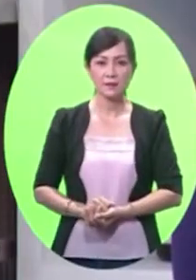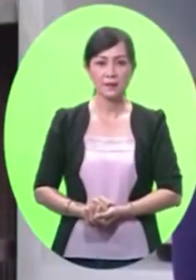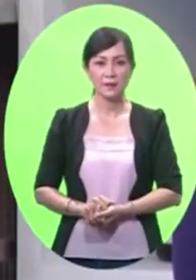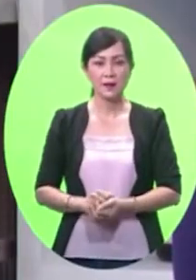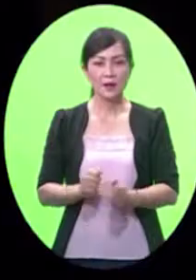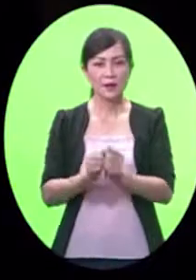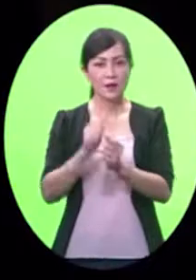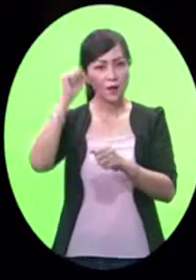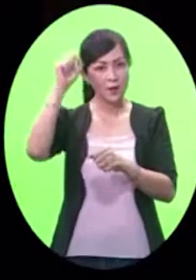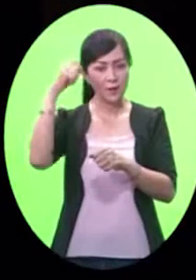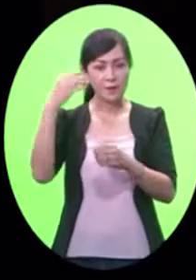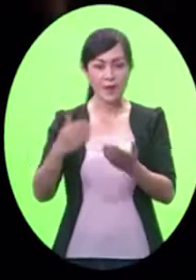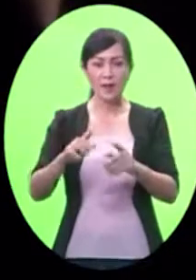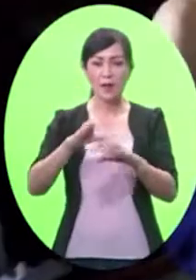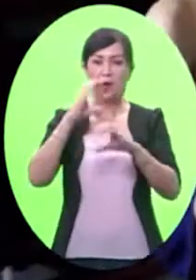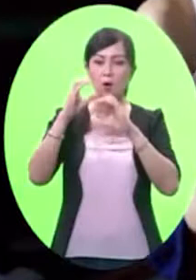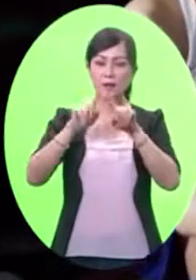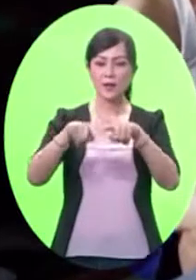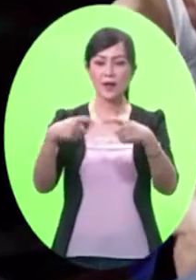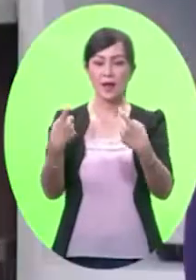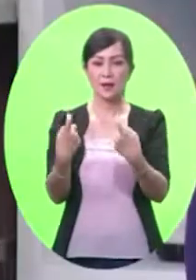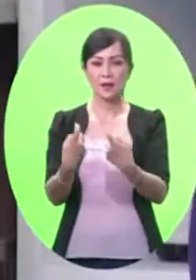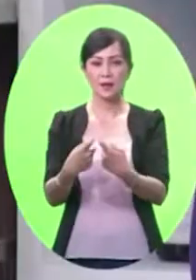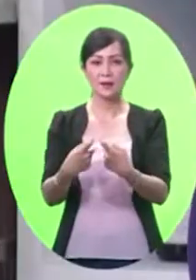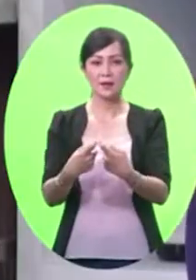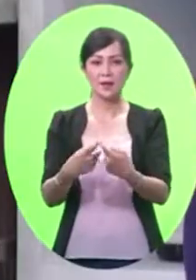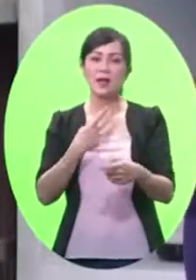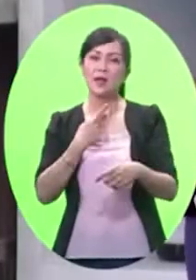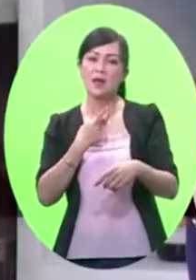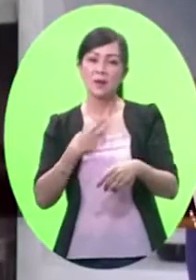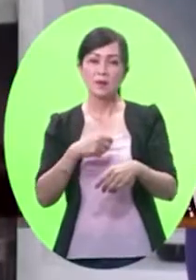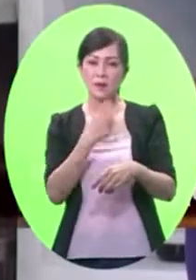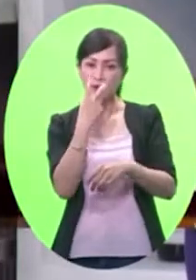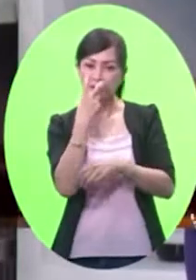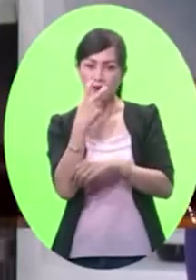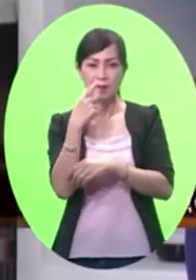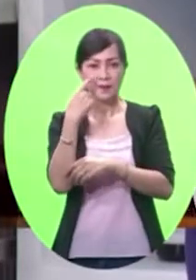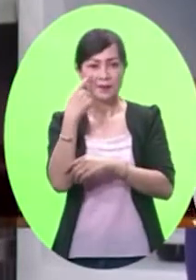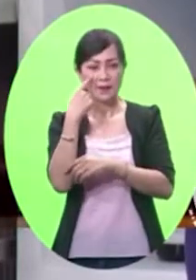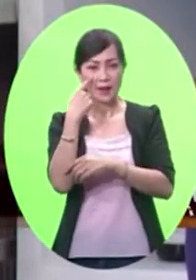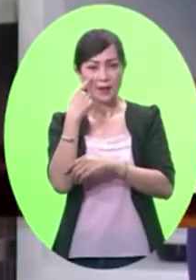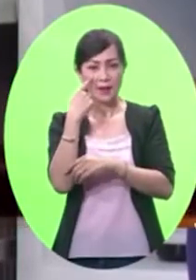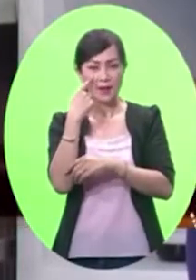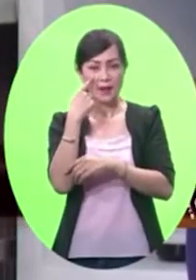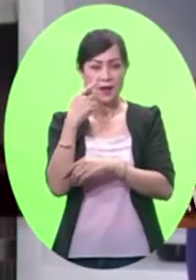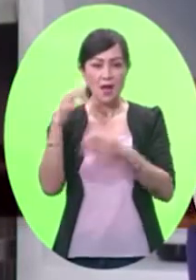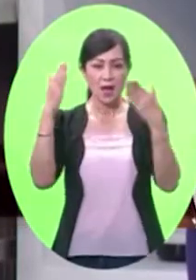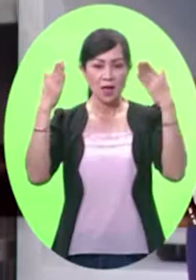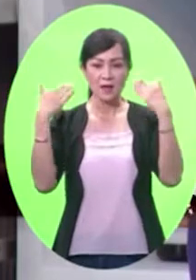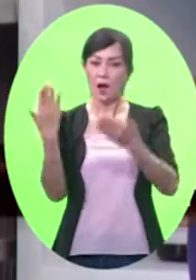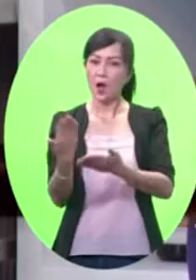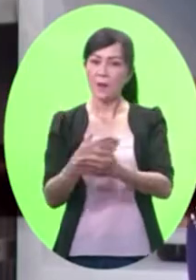thì đây là một câu chuyện về gia đình. Hy vọng rằng người xem sẽ cảm thấy là một cái làn gió mới